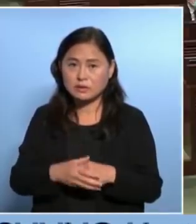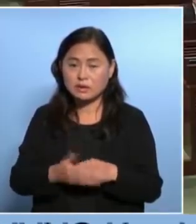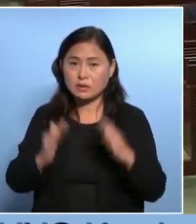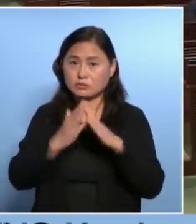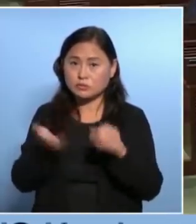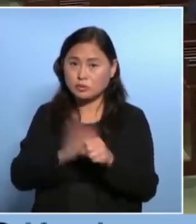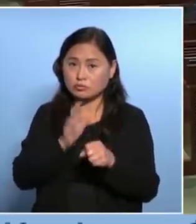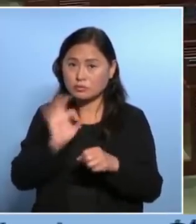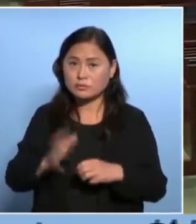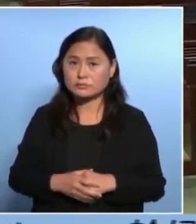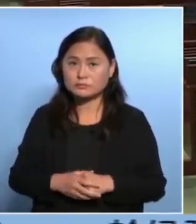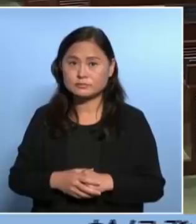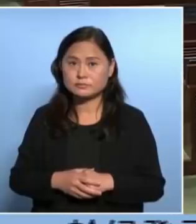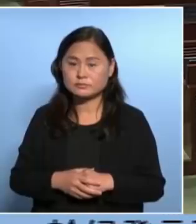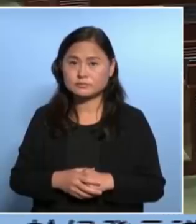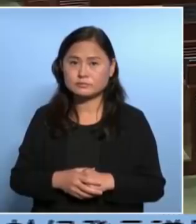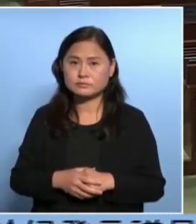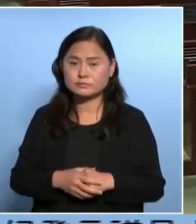充？